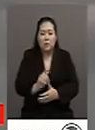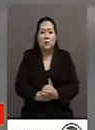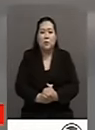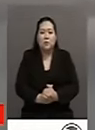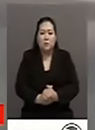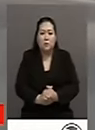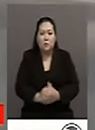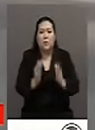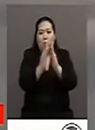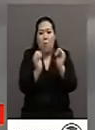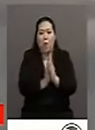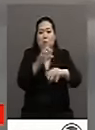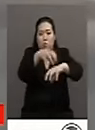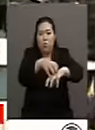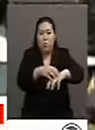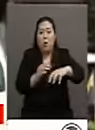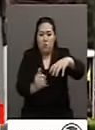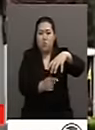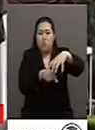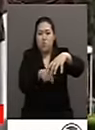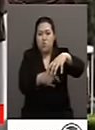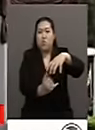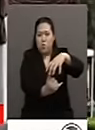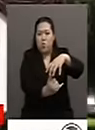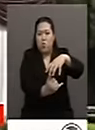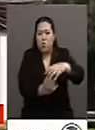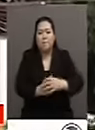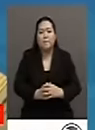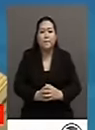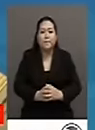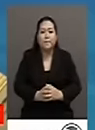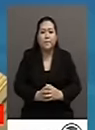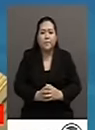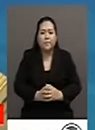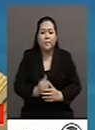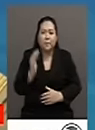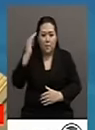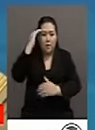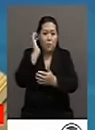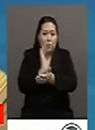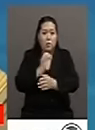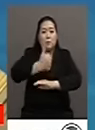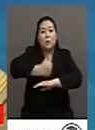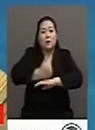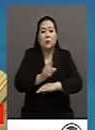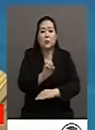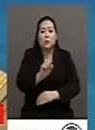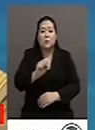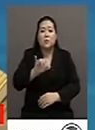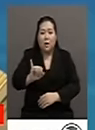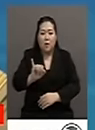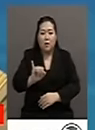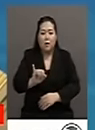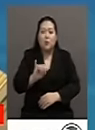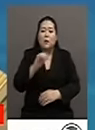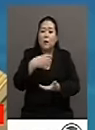วัดพระธรรมกายครับ ส่วนเจ้าของคดีนะครับอย่างดีไซน์ครับพันตำรวจเอกไพศิษฐ์วงเมืองอธิบดีดีไซน์ก็บอกนะว่าขณะนี้เดี๋ยวต้องรอ